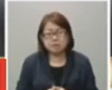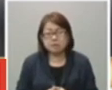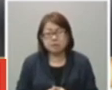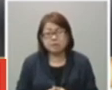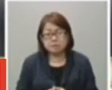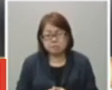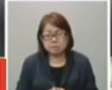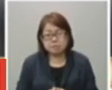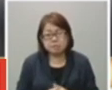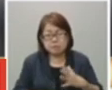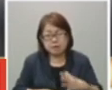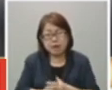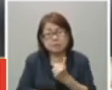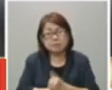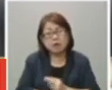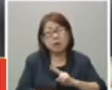ฐ